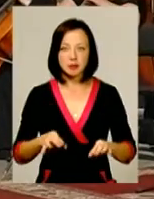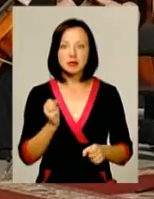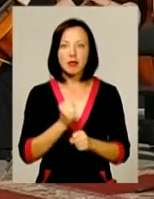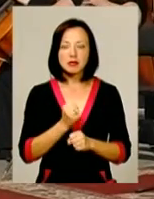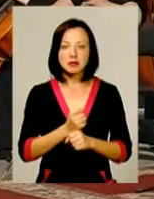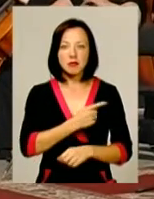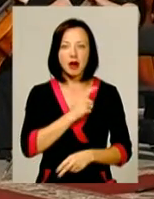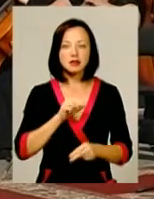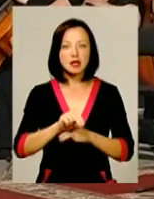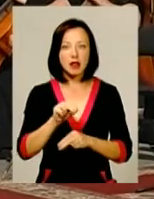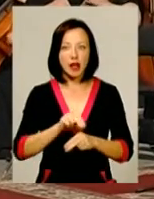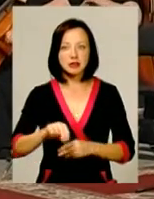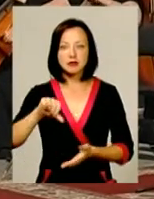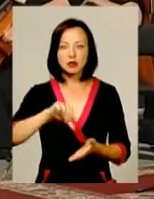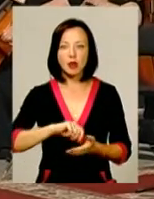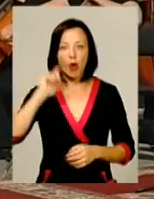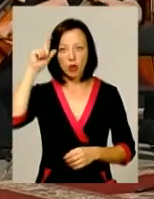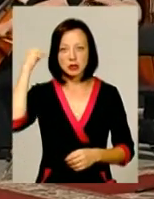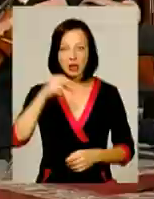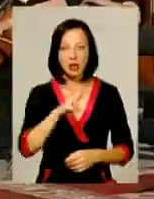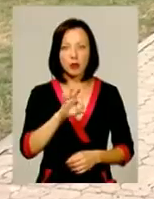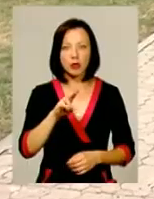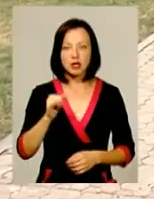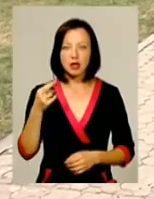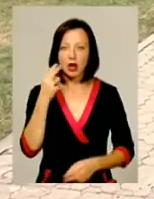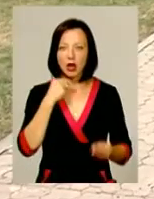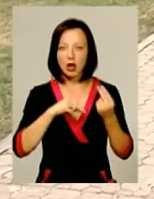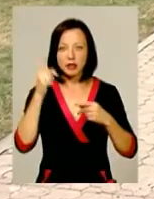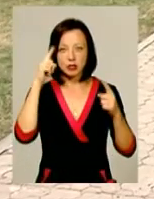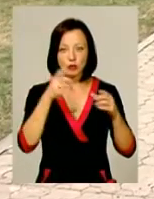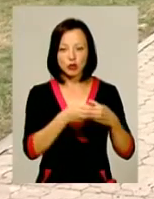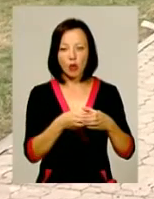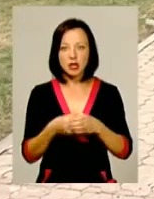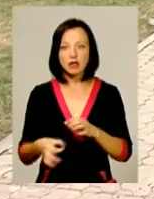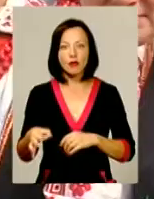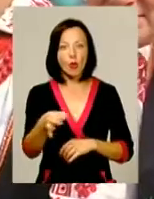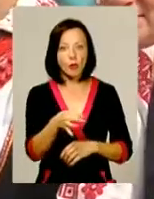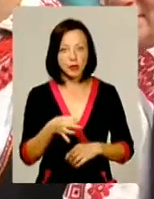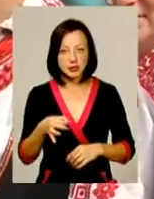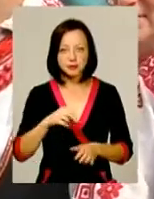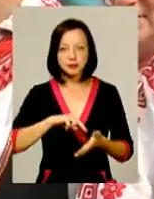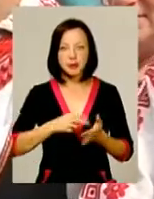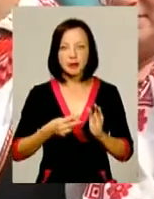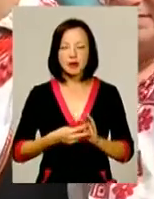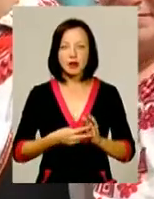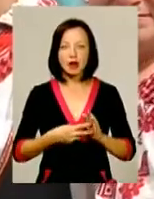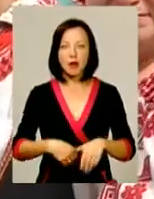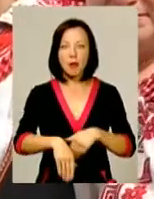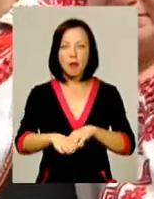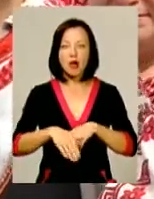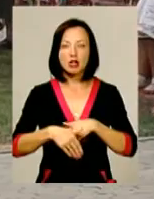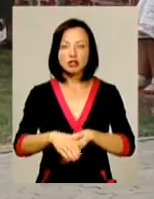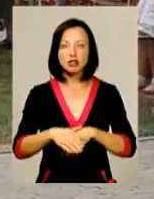Діятимуть майстер-класи, виступатимуть козаки Поділля та кращі творчі колективи краю. Запланований марш-парад